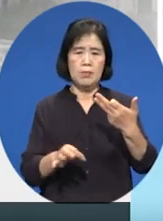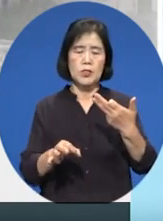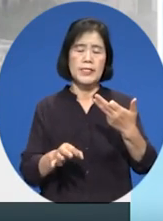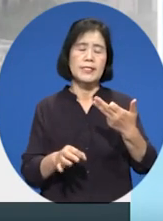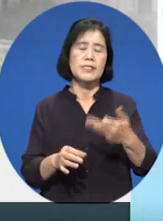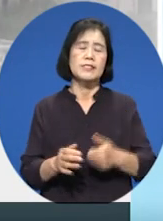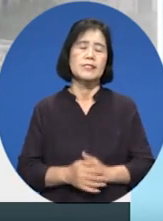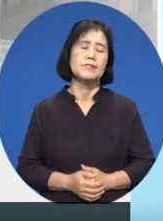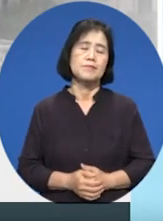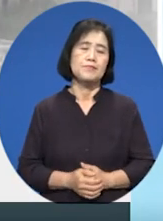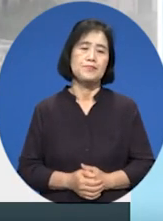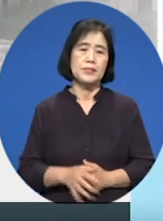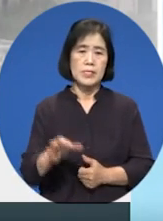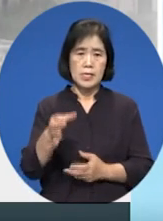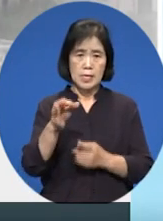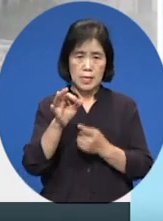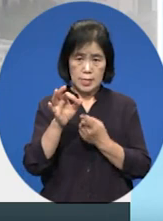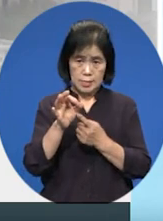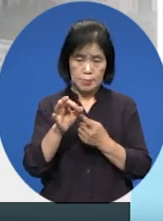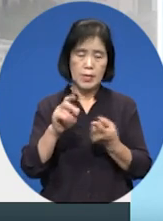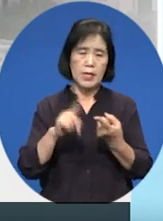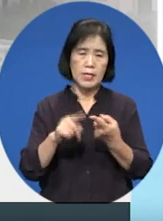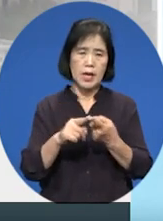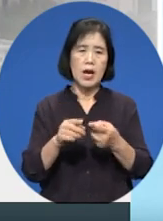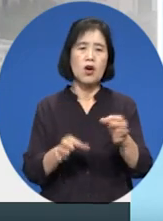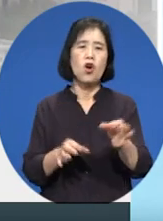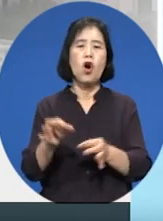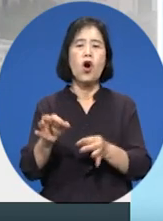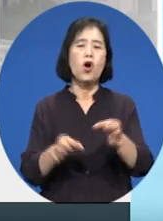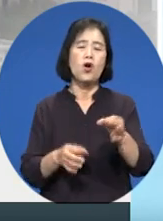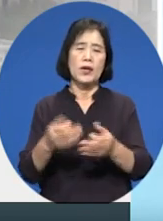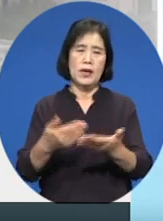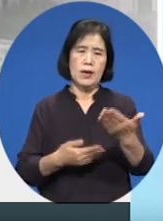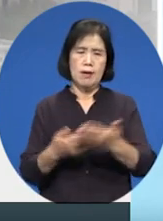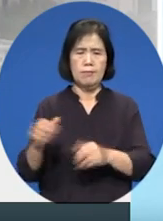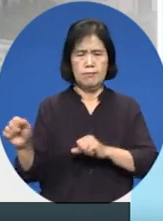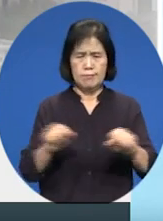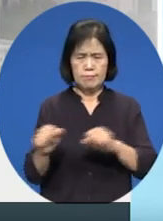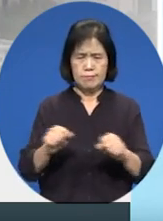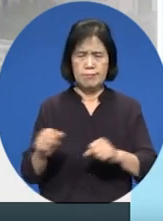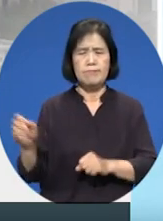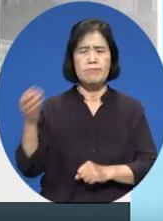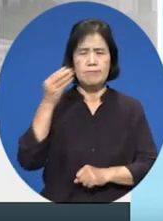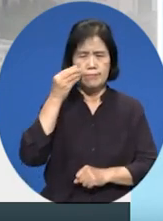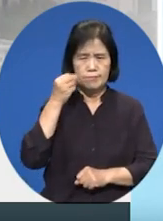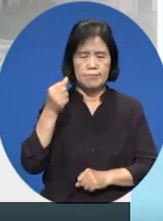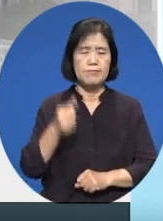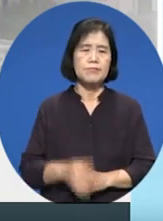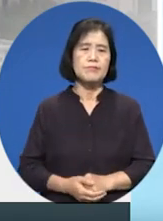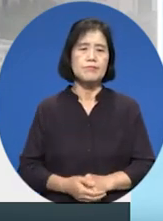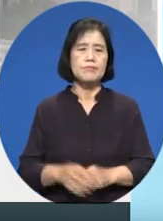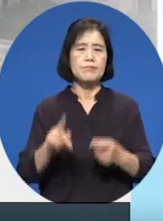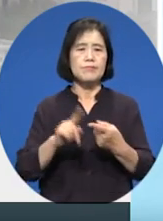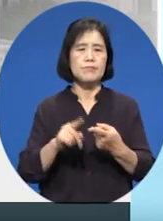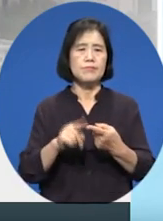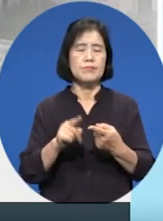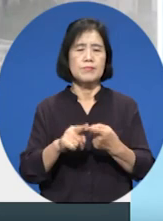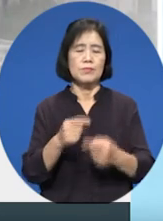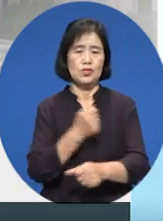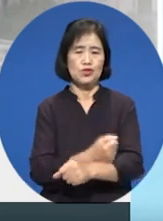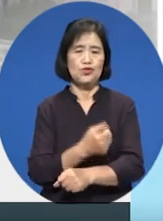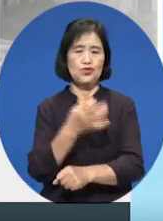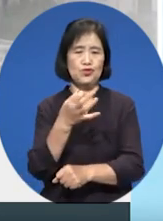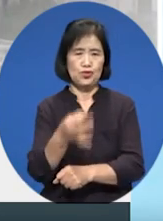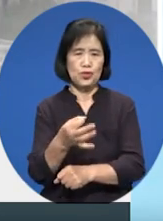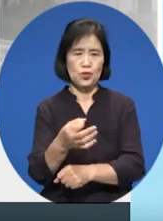하니까 이 금액에 대한 어떤 거래가 굉장히 활발하게 많이 된다는 얘기인데 이 부분에 대해서 이제 수수료를